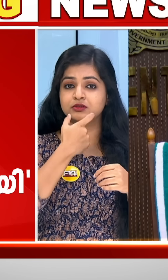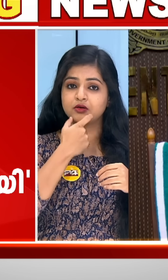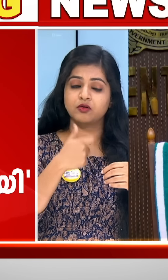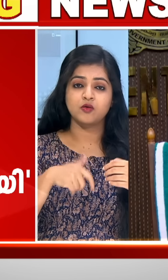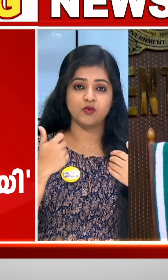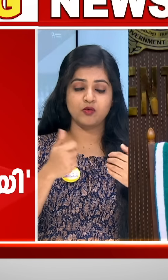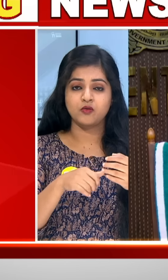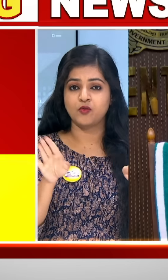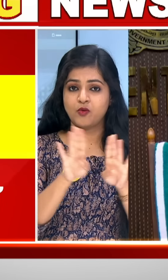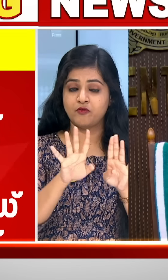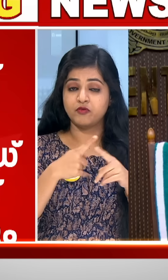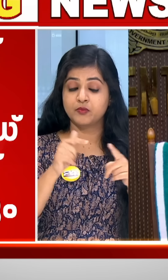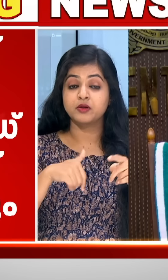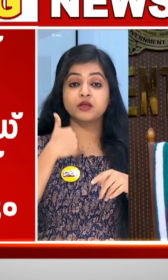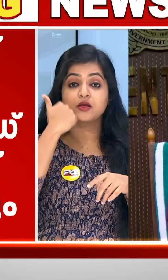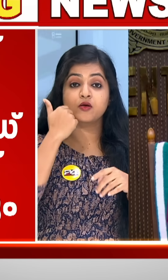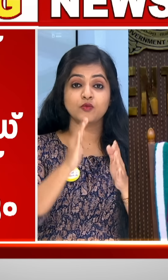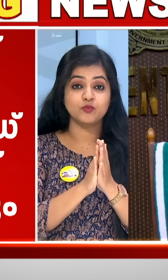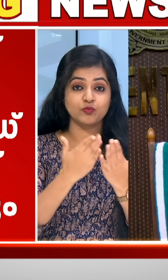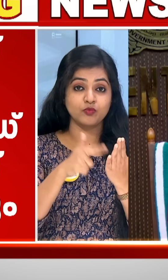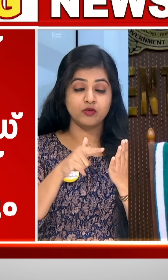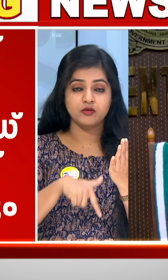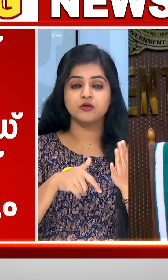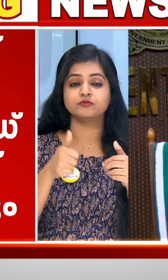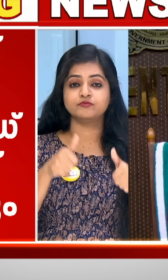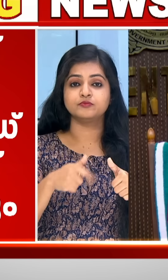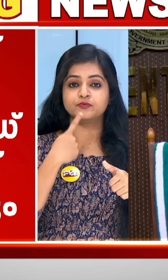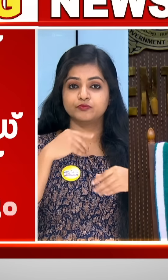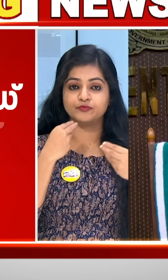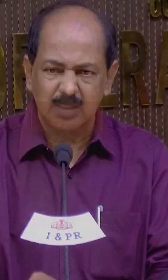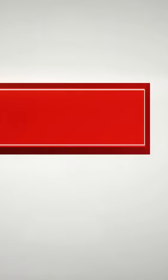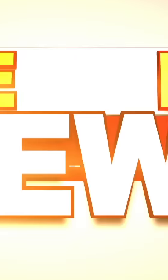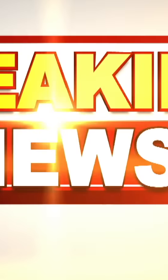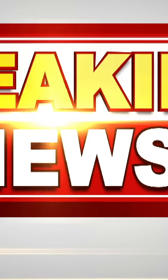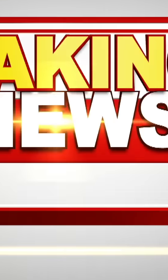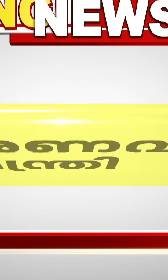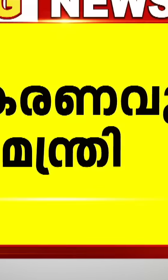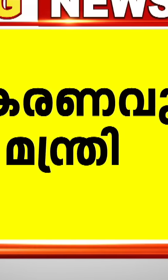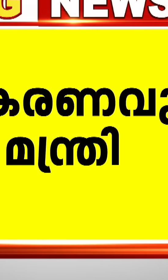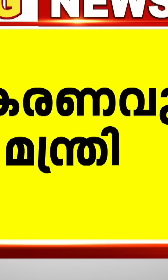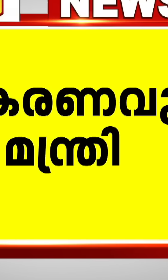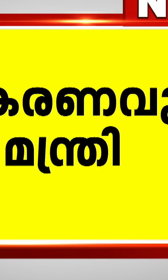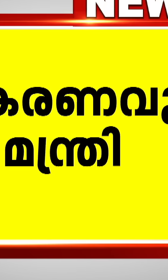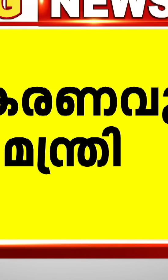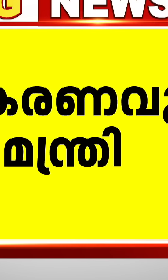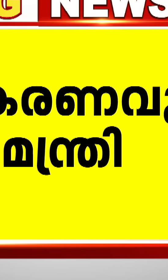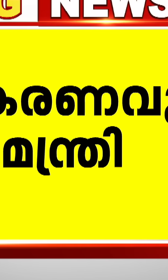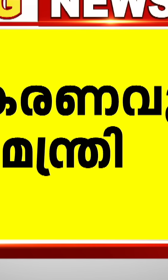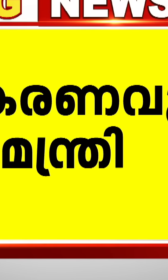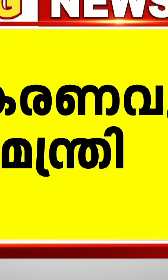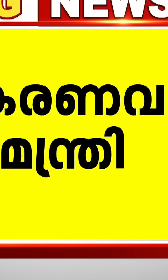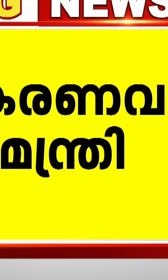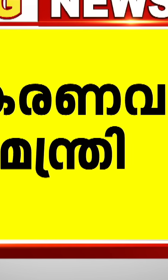മഞ്ഞ കാർഡുകാർക്ക് മാത്രമായിരിക്കും മസ്റ്ററിംഗ് മഞ്ഞ കാർഡുകാര് മസ്റ്ററിങ്ങിന് വരുന്നവർക്ക് നാളെയും മറ്റന്നാളും അവർക്ക്